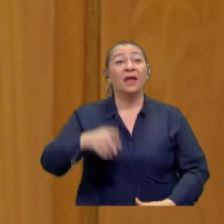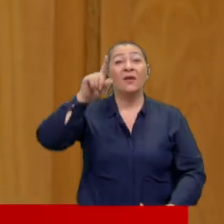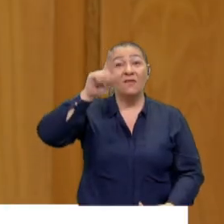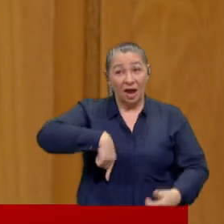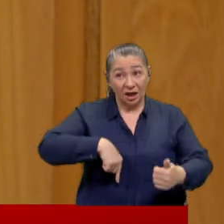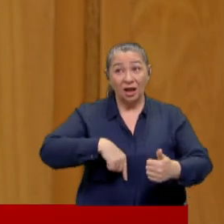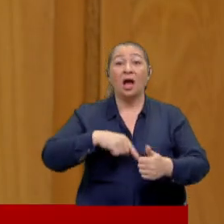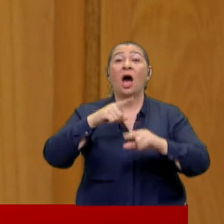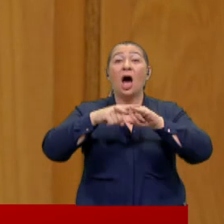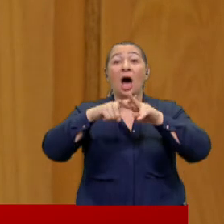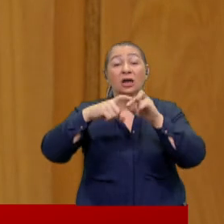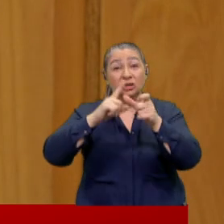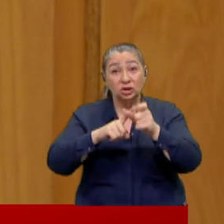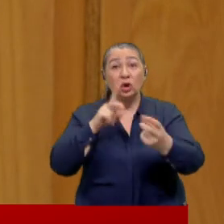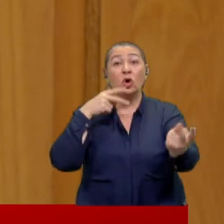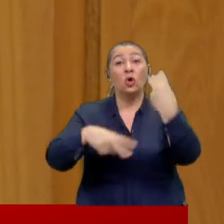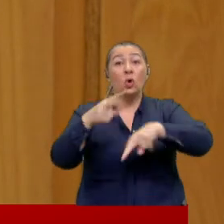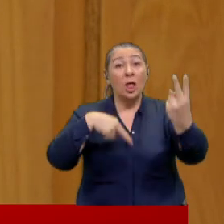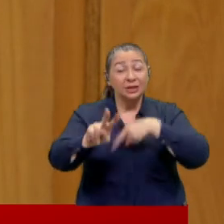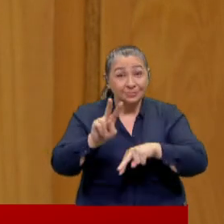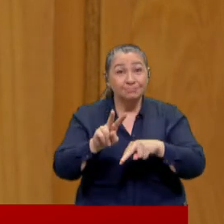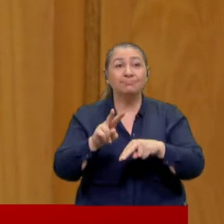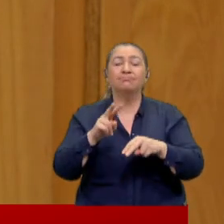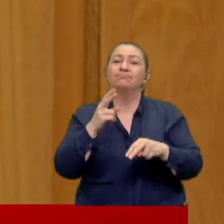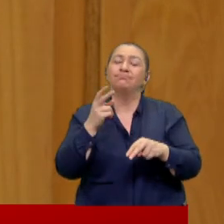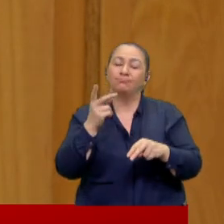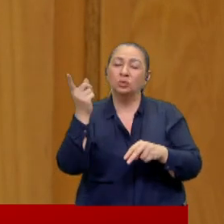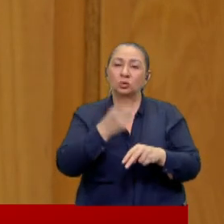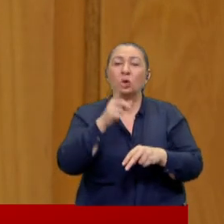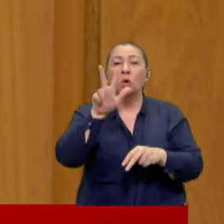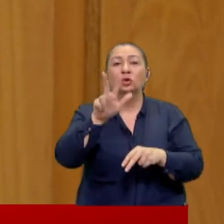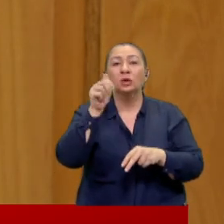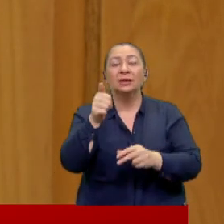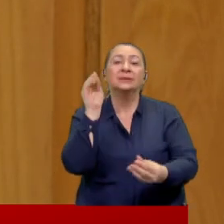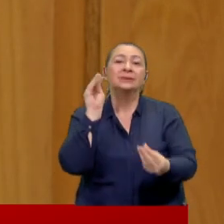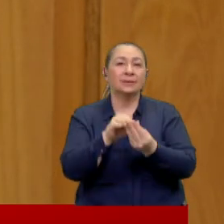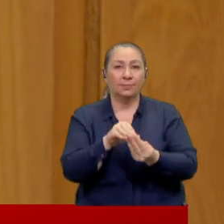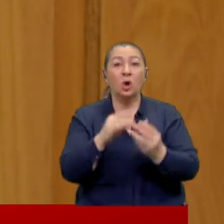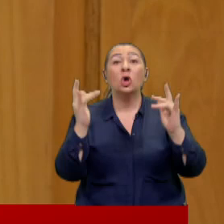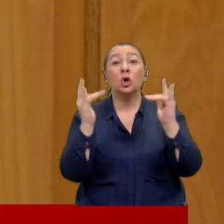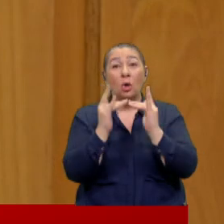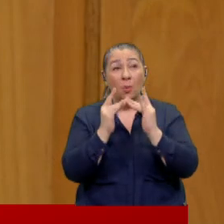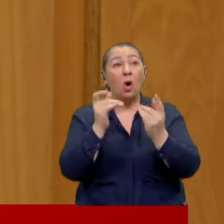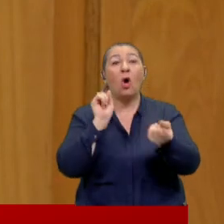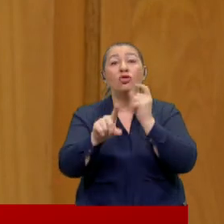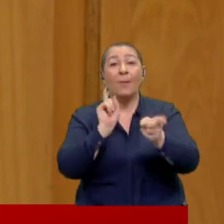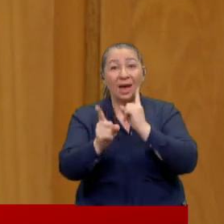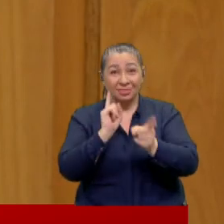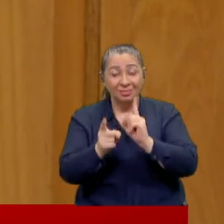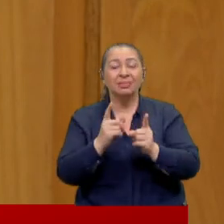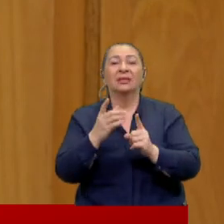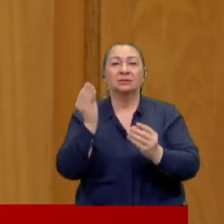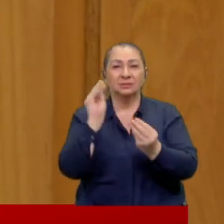dergilere harçlara ulaşım bedellerine yüzde 36 zam köprü otoyol